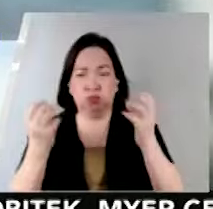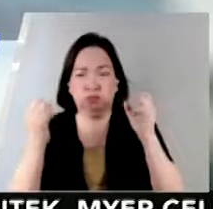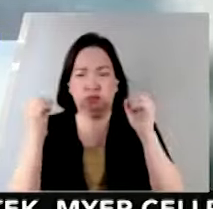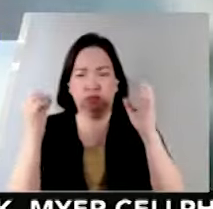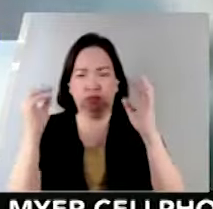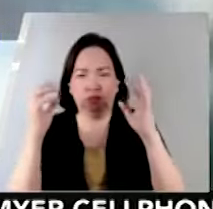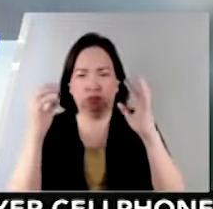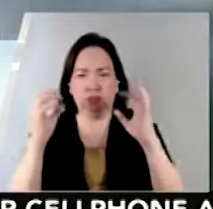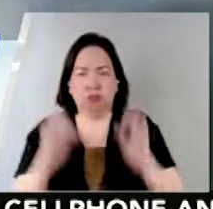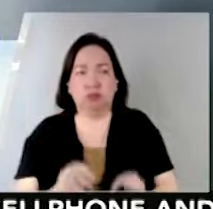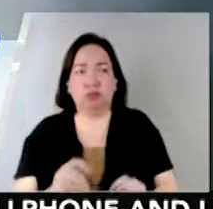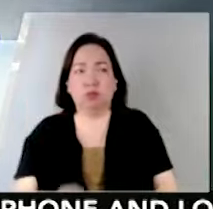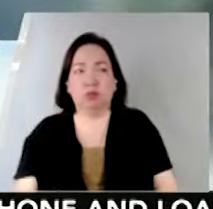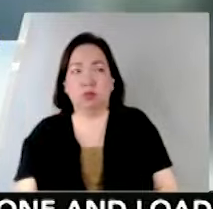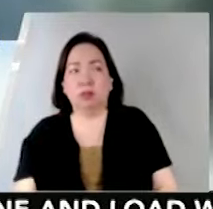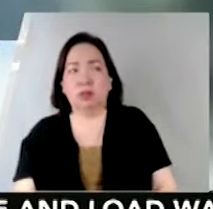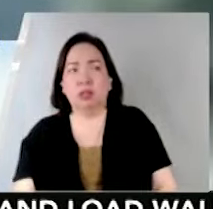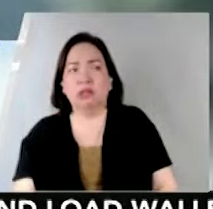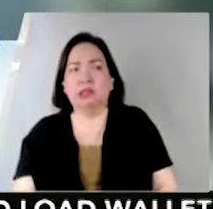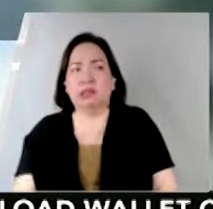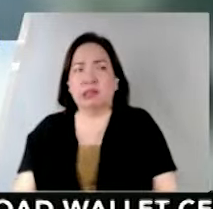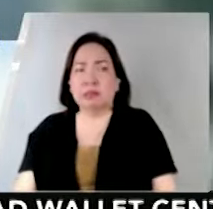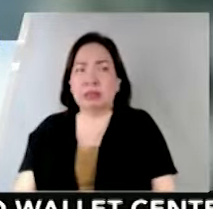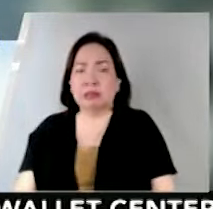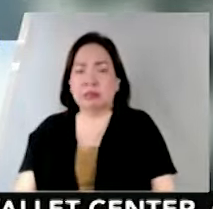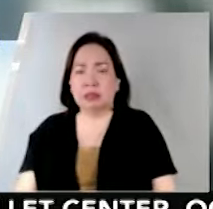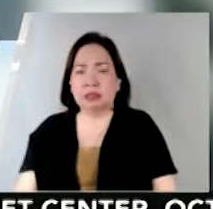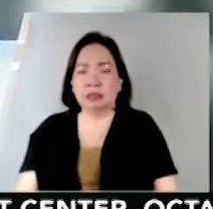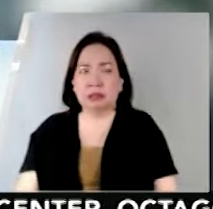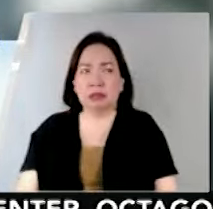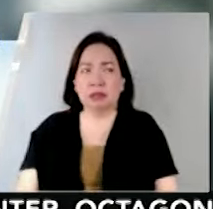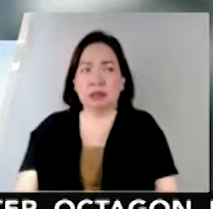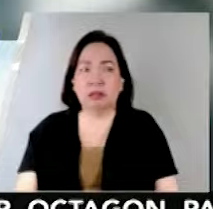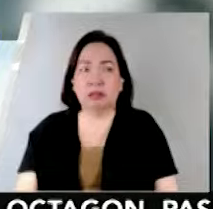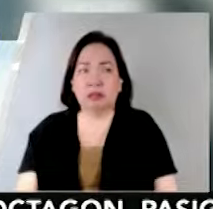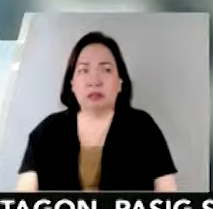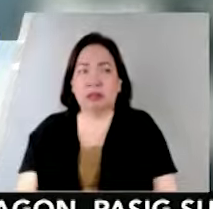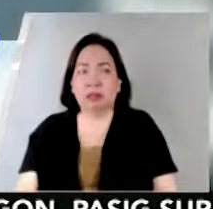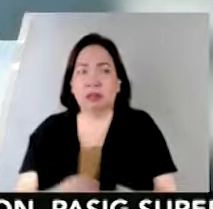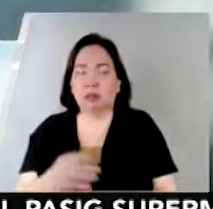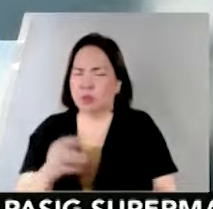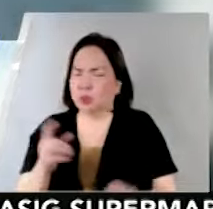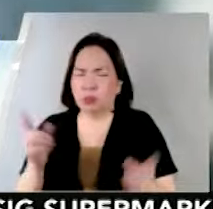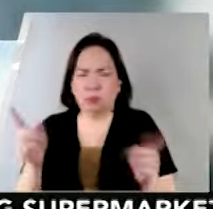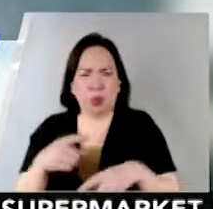bigla na lang pinasabog. Tuluyan itong gumuho sa loob lamang ng ilang segundo.